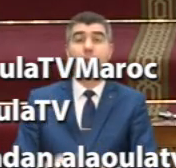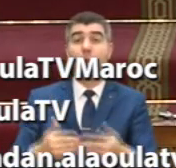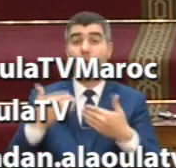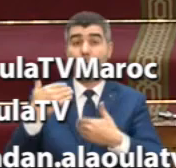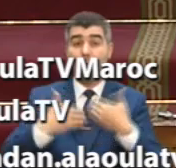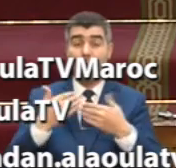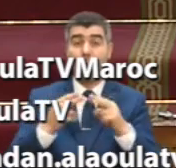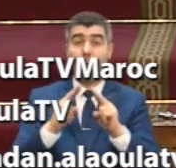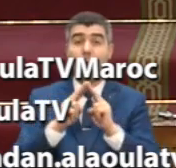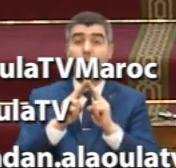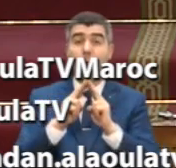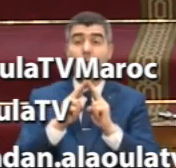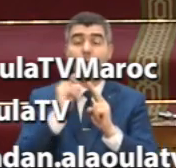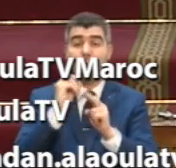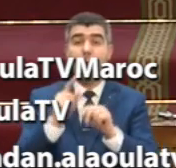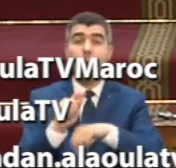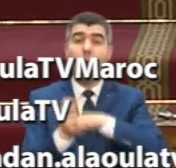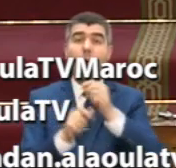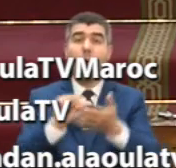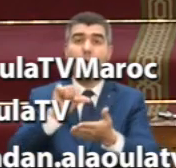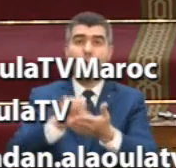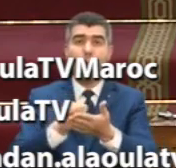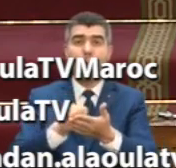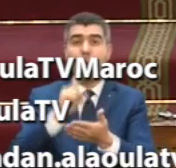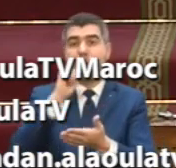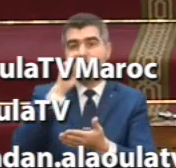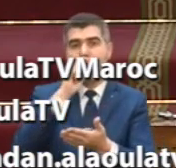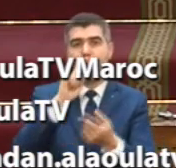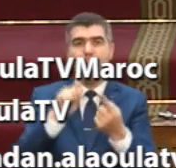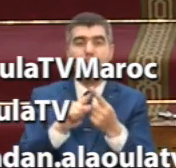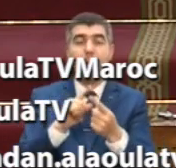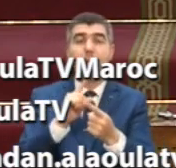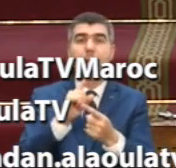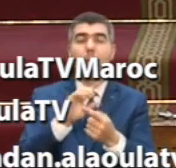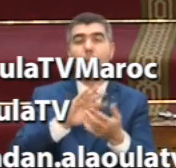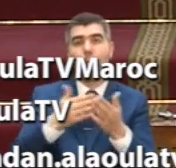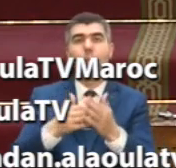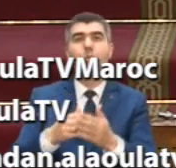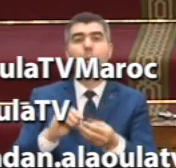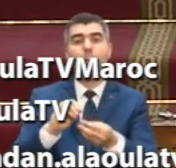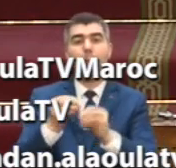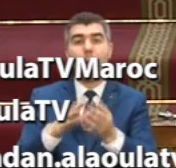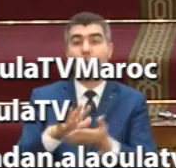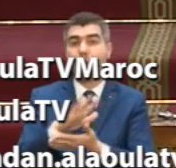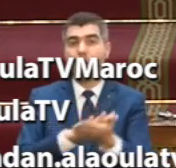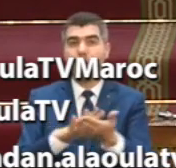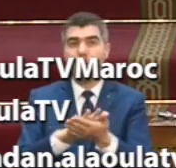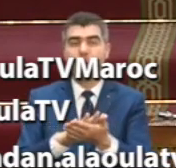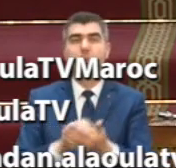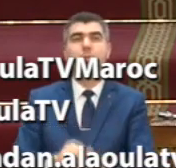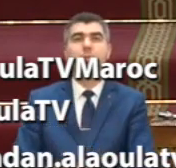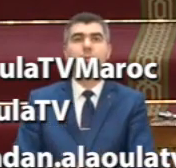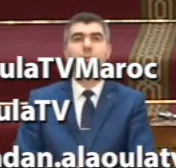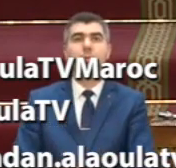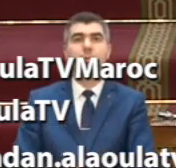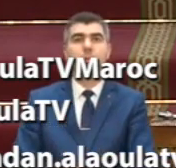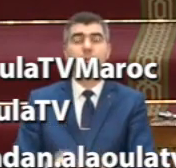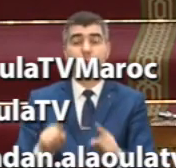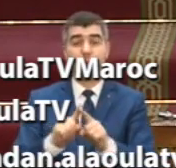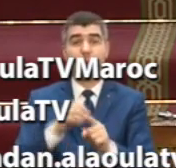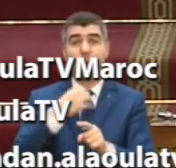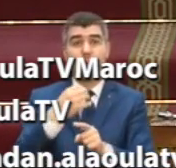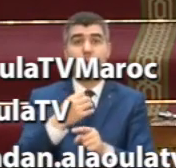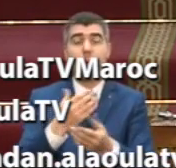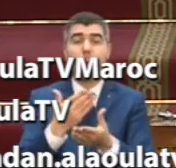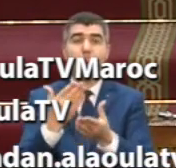المستوى العالم القروي يعانون معاناة مضاعفة، لذلك التجاوب في هذا الملف